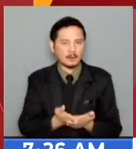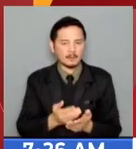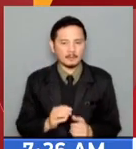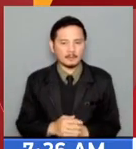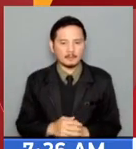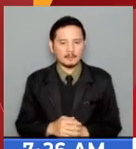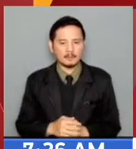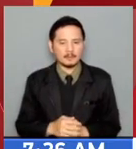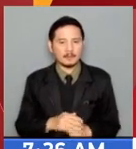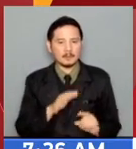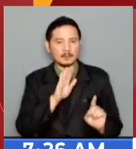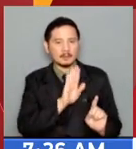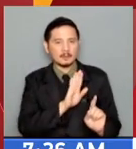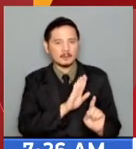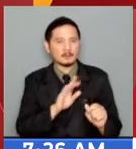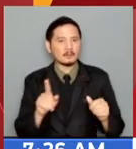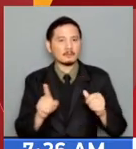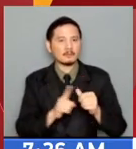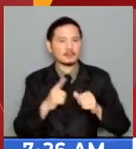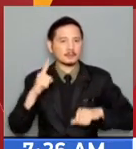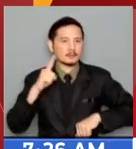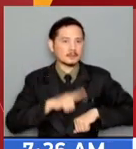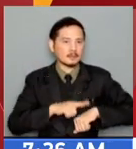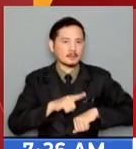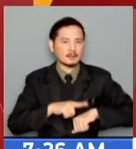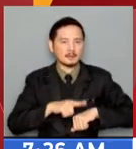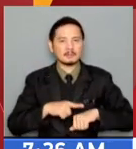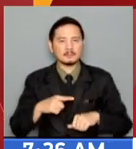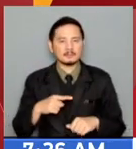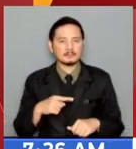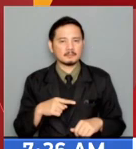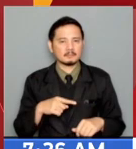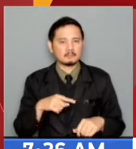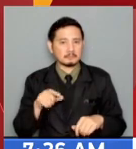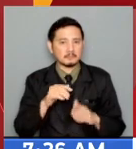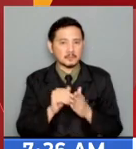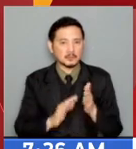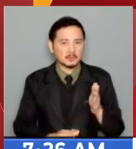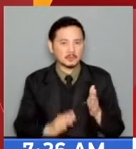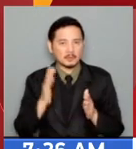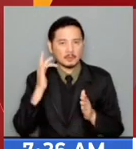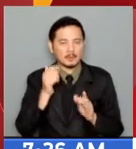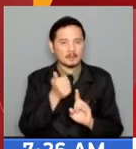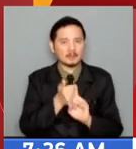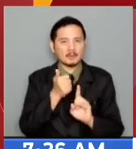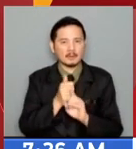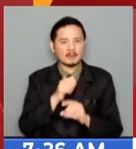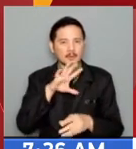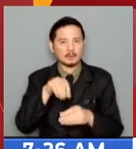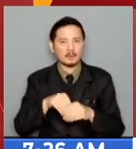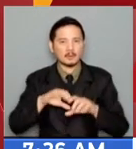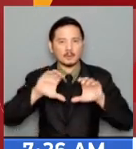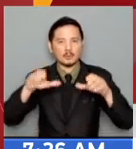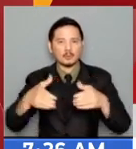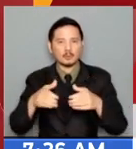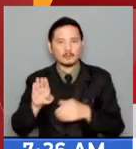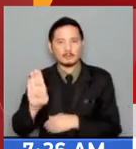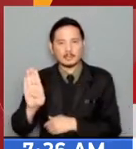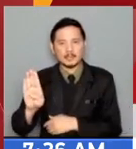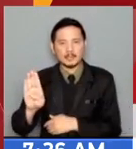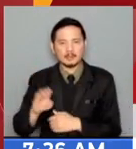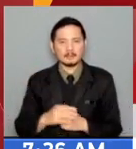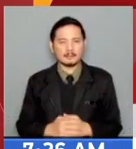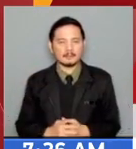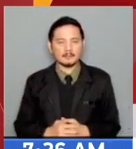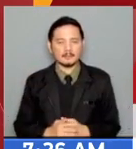student sa Pasay City West High School dahil kabilang siya sa set B. Kinakabahan din po kasi bago pa lang po ako dito eh.